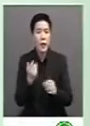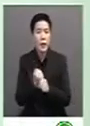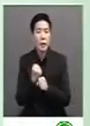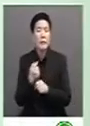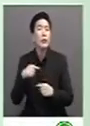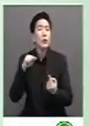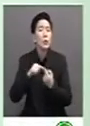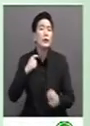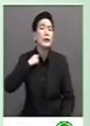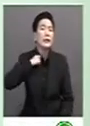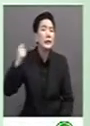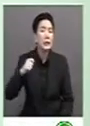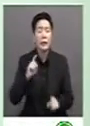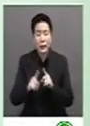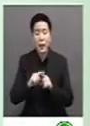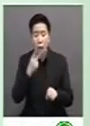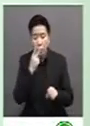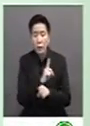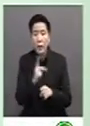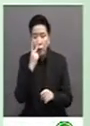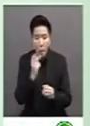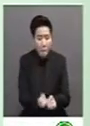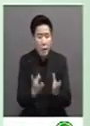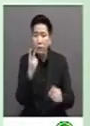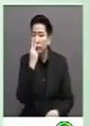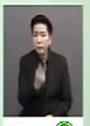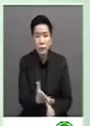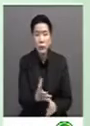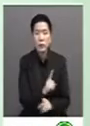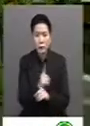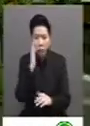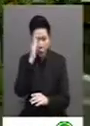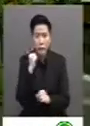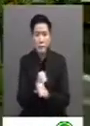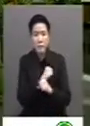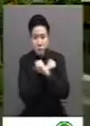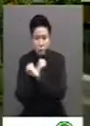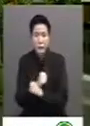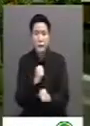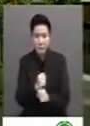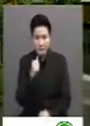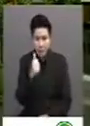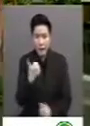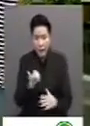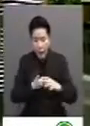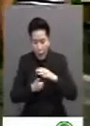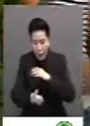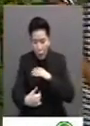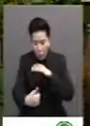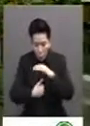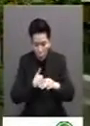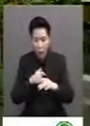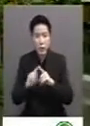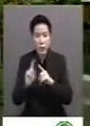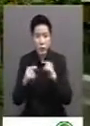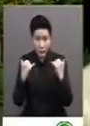านั้นยืนยันค่ะว่ามาตรการดูแลในแต่ละพื้นที่สามารถป้องกันเหตุร้ายได้เพราะว่าการเข้าออกพื้นที่ที่มีการรักษาความ